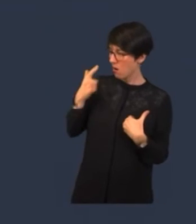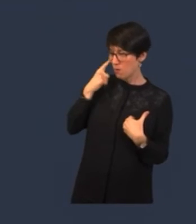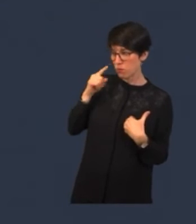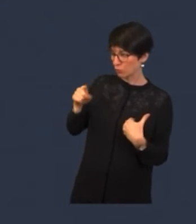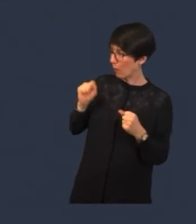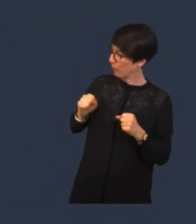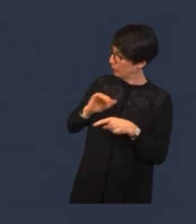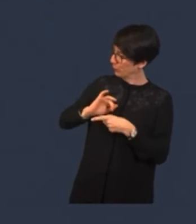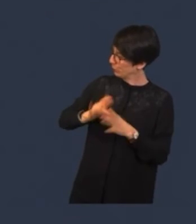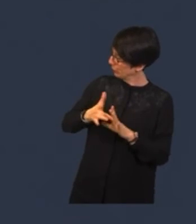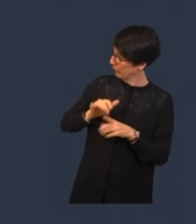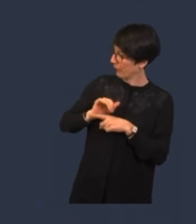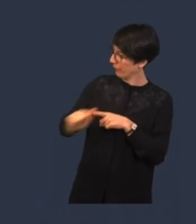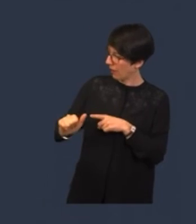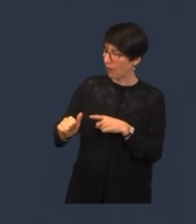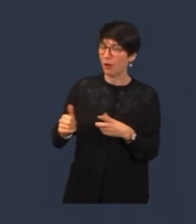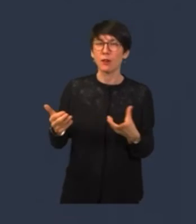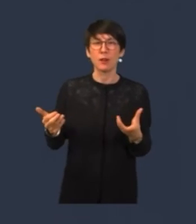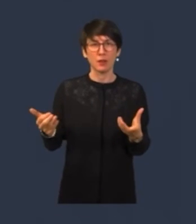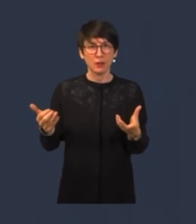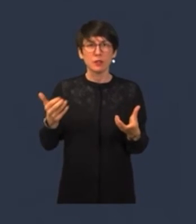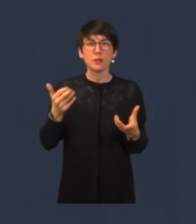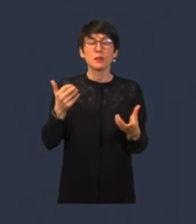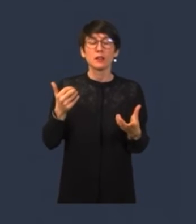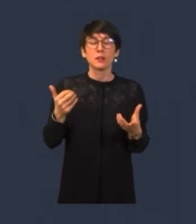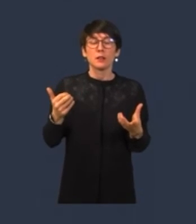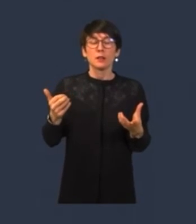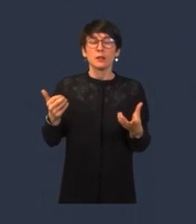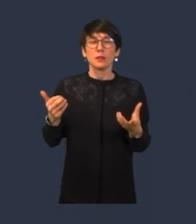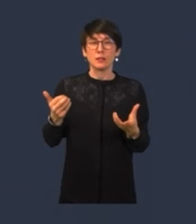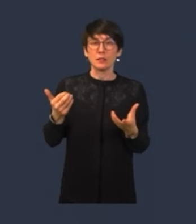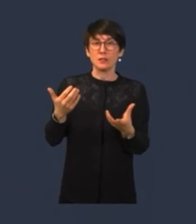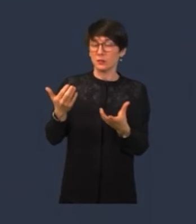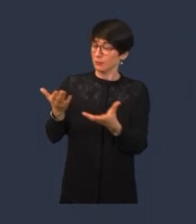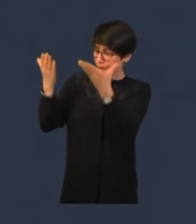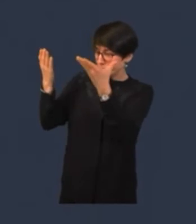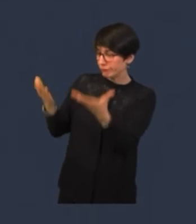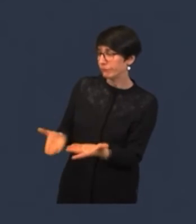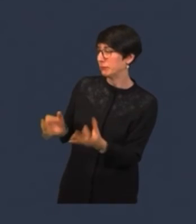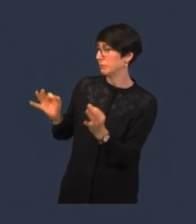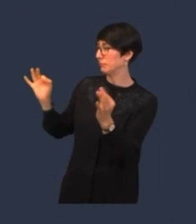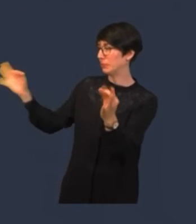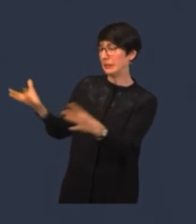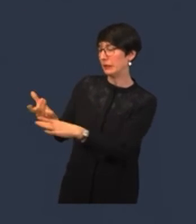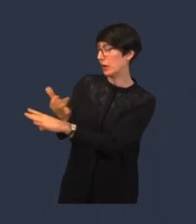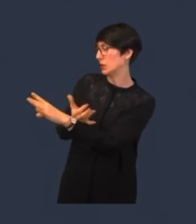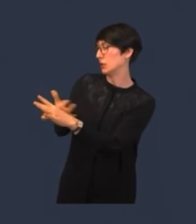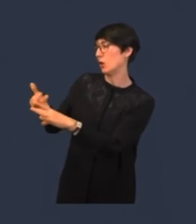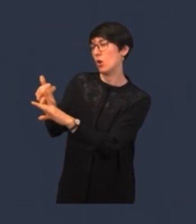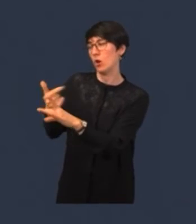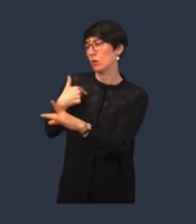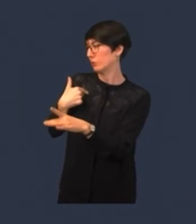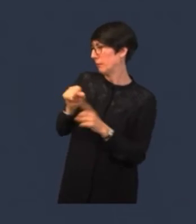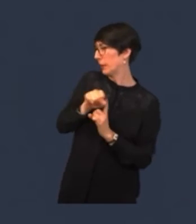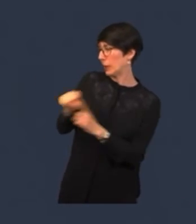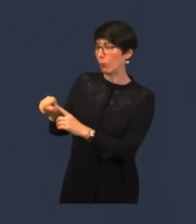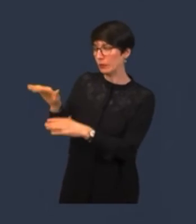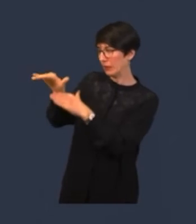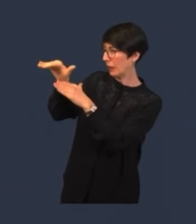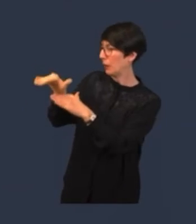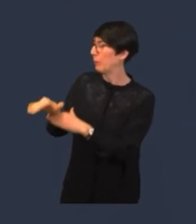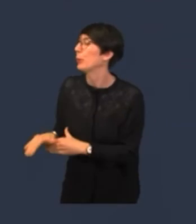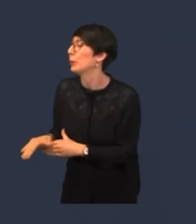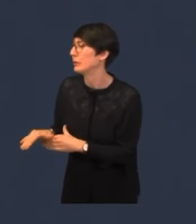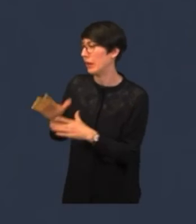es un trésor et l'intégrité de ton être est ma priorité. » Quoi, c'est rétrograde de protéger, de dire à l'autre qu'il